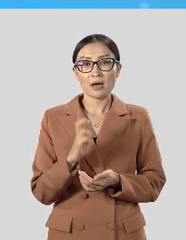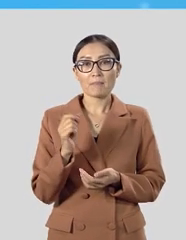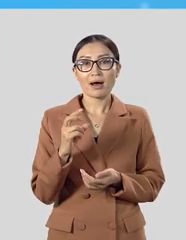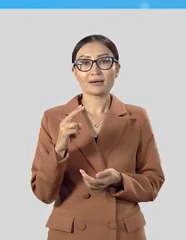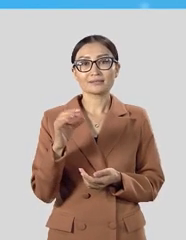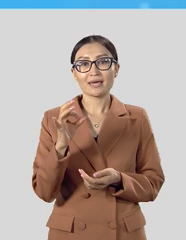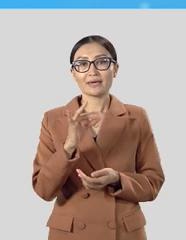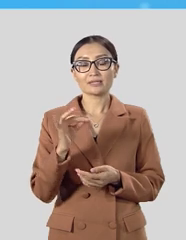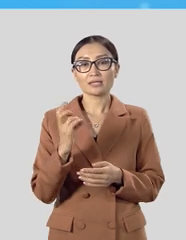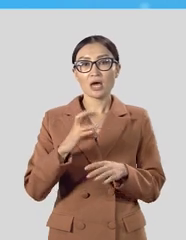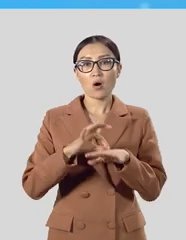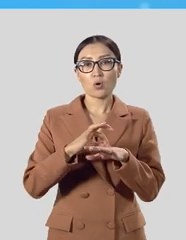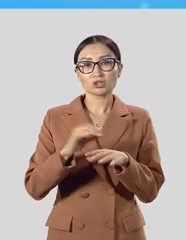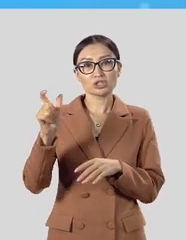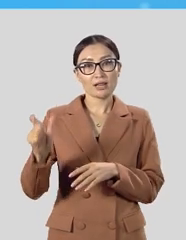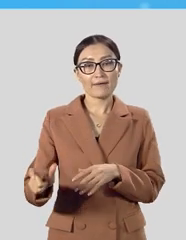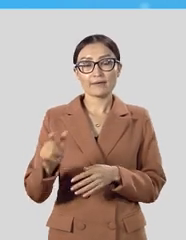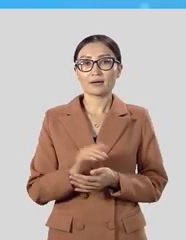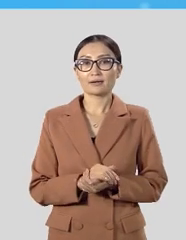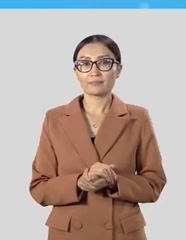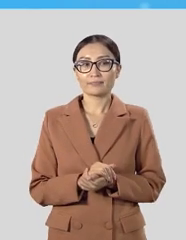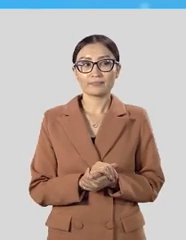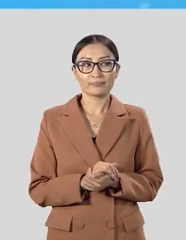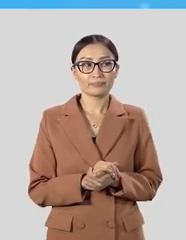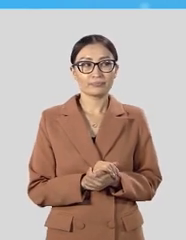Бактерии на коже человека.